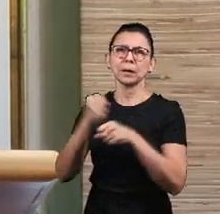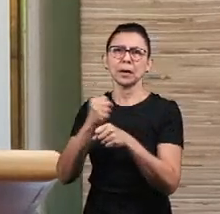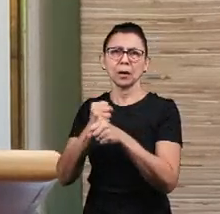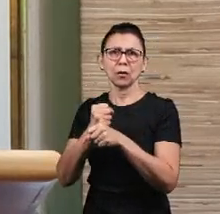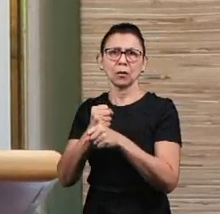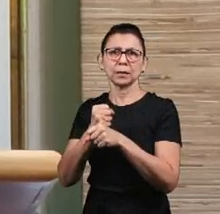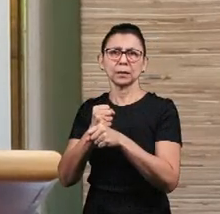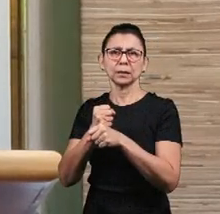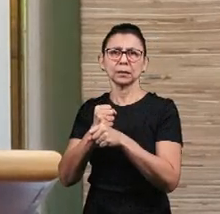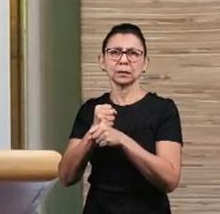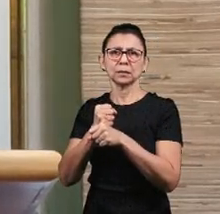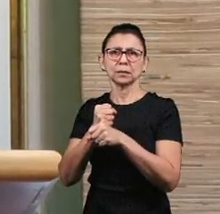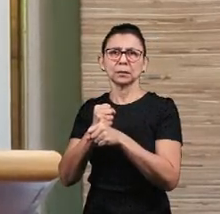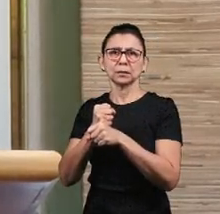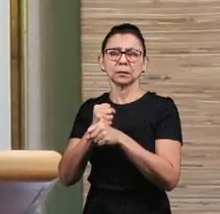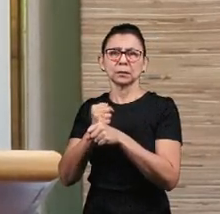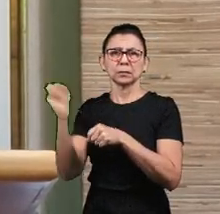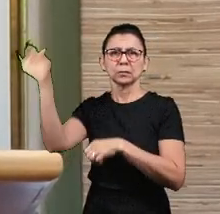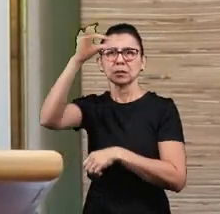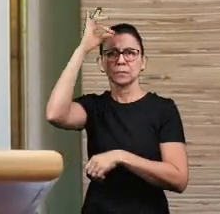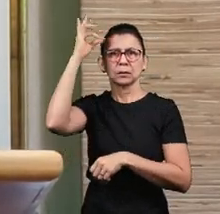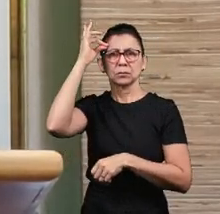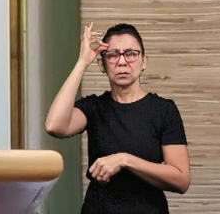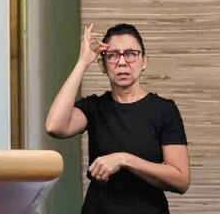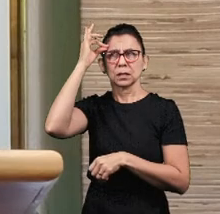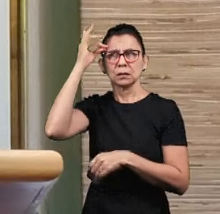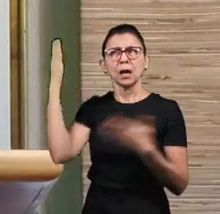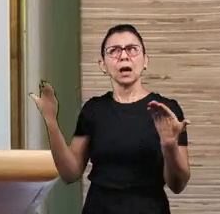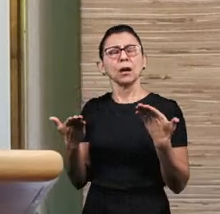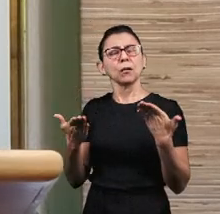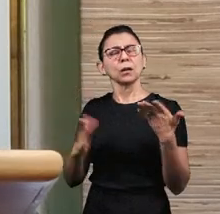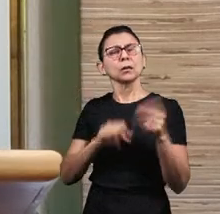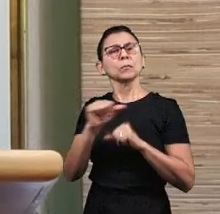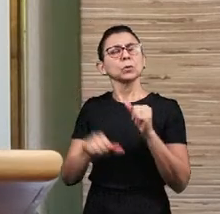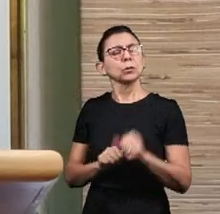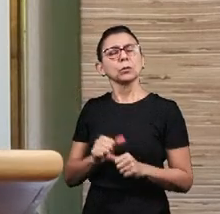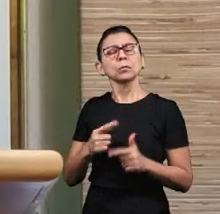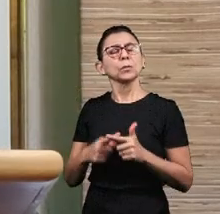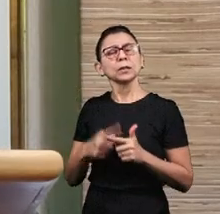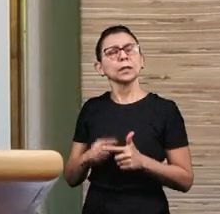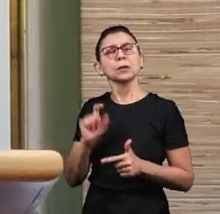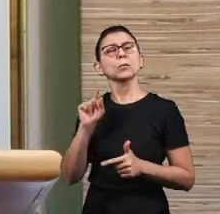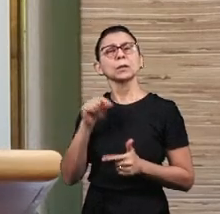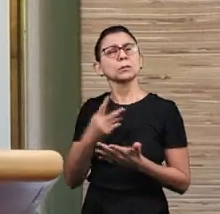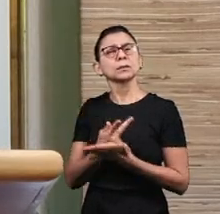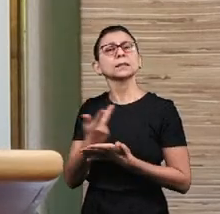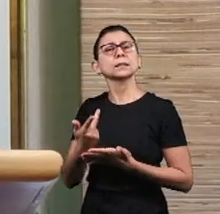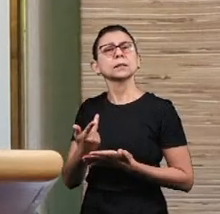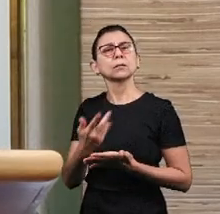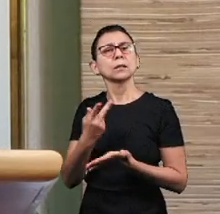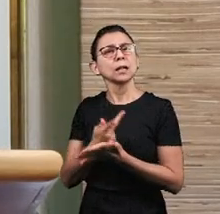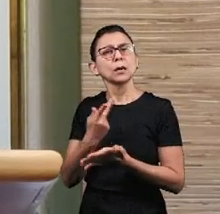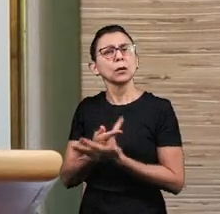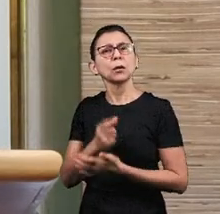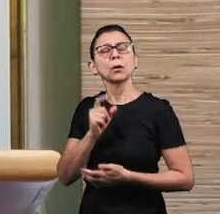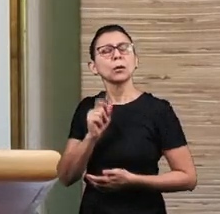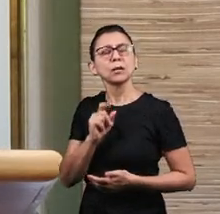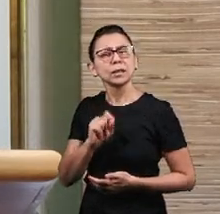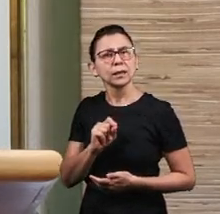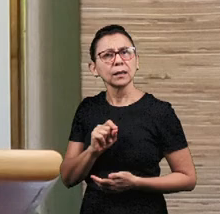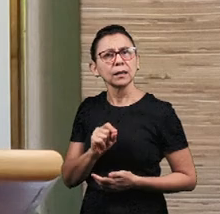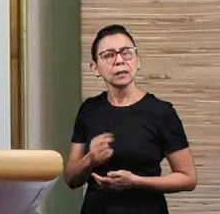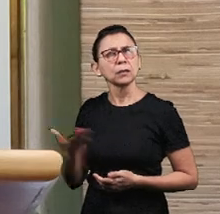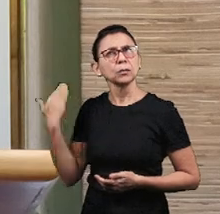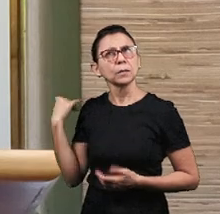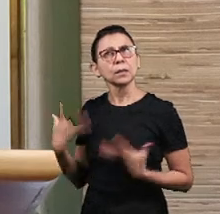fait plus partie. Pourquoi? Parce que c'est plus correct. Qui a fait des erreurs? Donc, regardez bien. S'il a accepté ceux